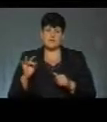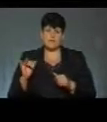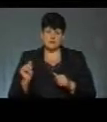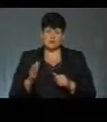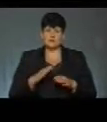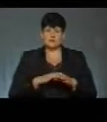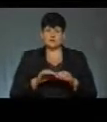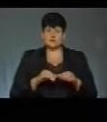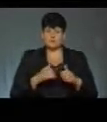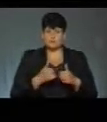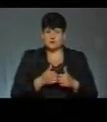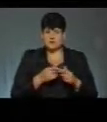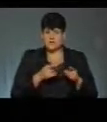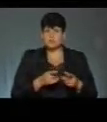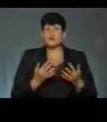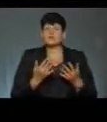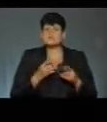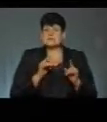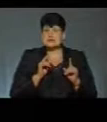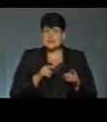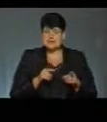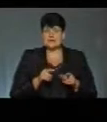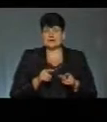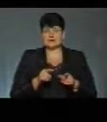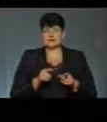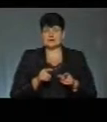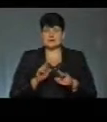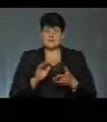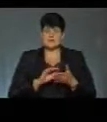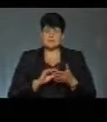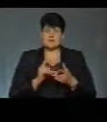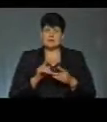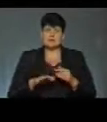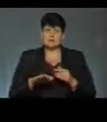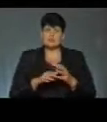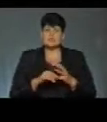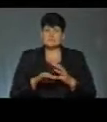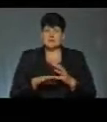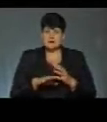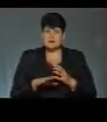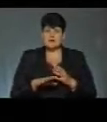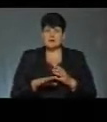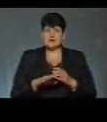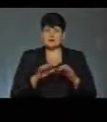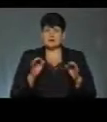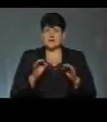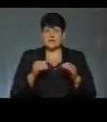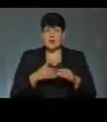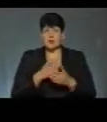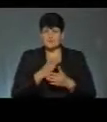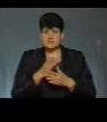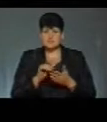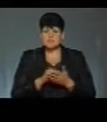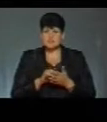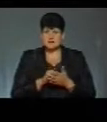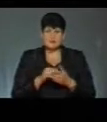виконавчої комітети вчиняти певні дії, оскільки позивище вказано лише на площі земельної ділянки, однак будь-яких чи графічних матеріалів, чи